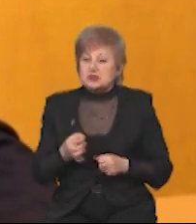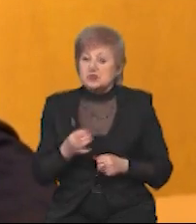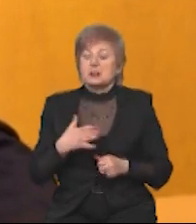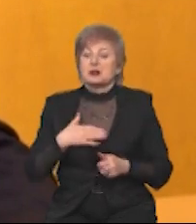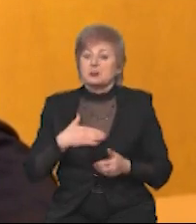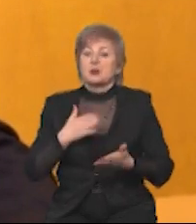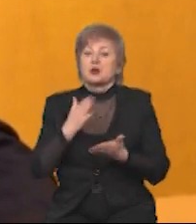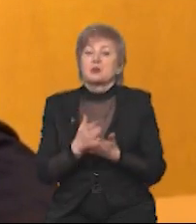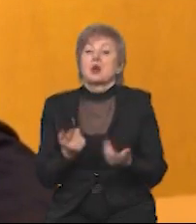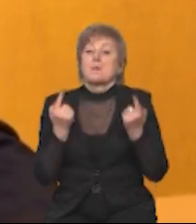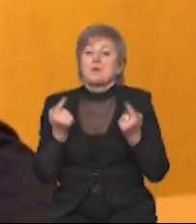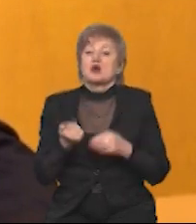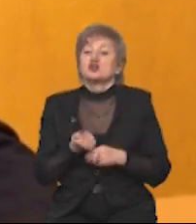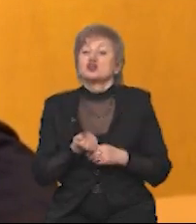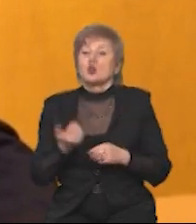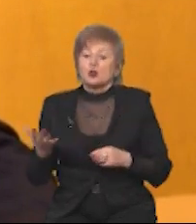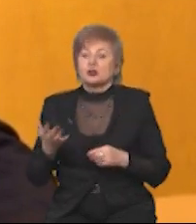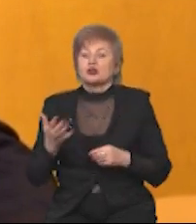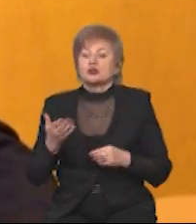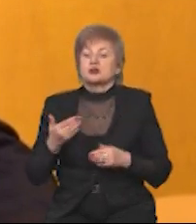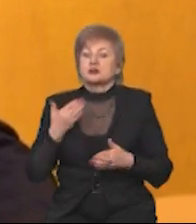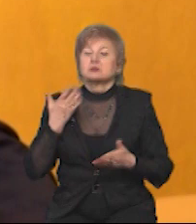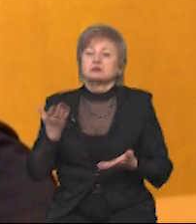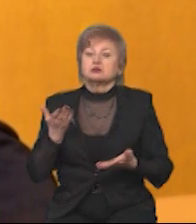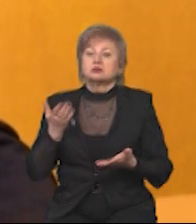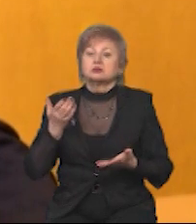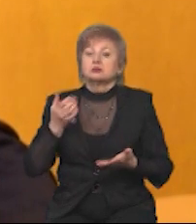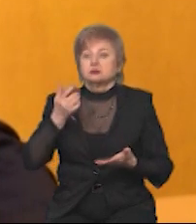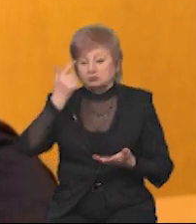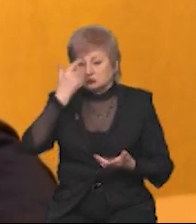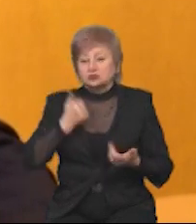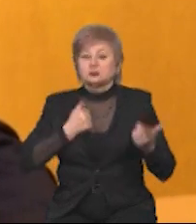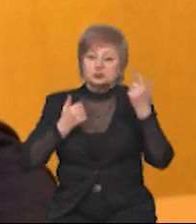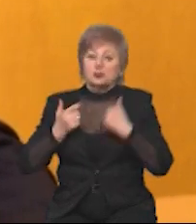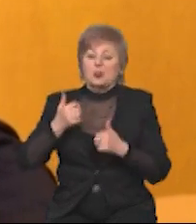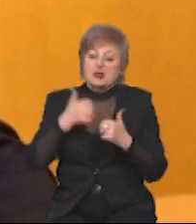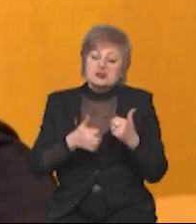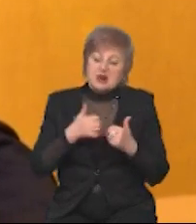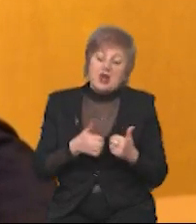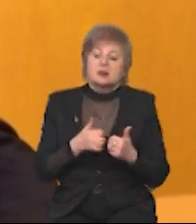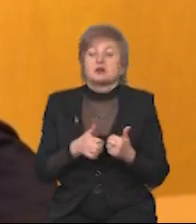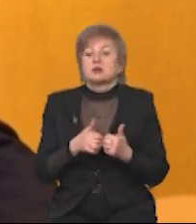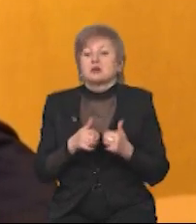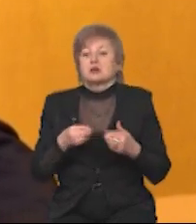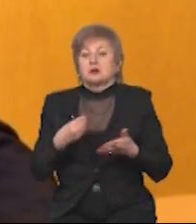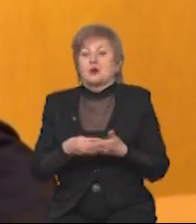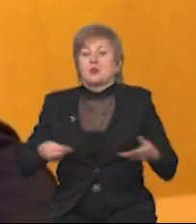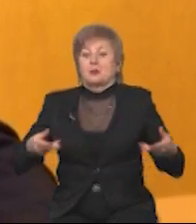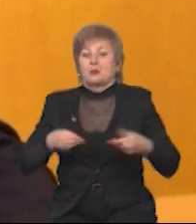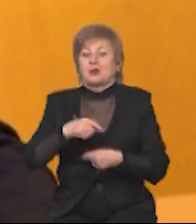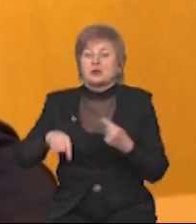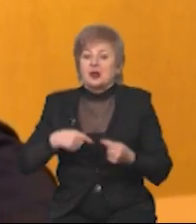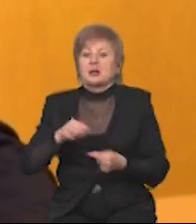маємо велику кількість відгуків від середніх підприємців та мережі